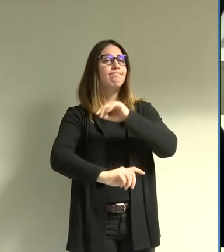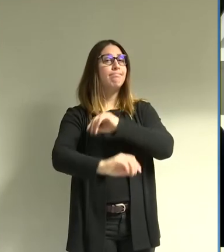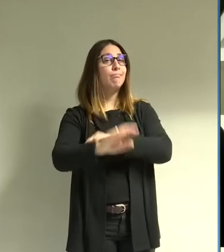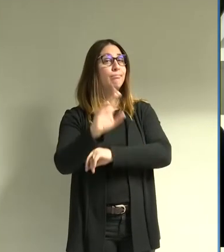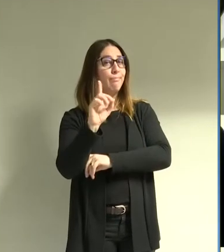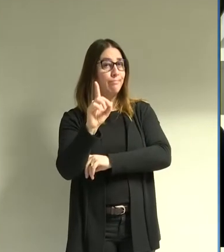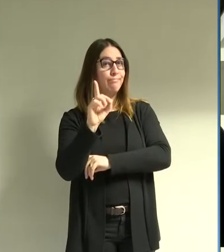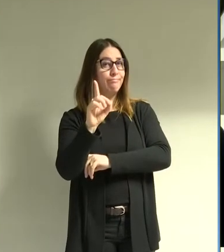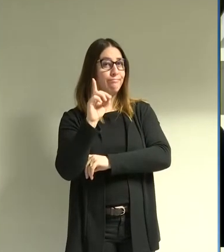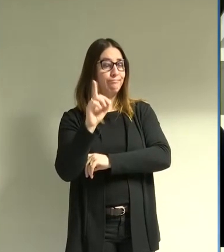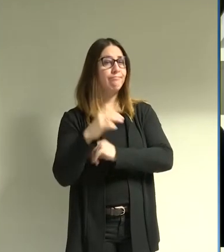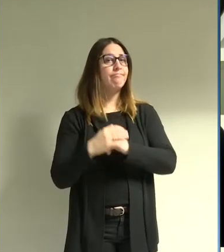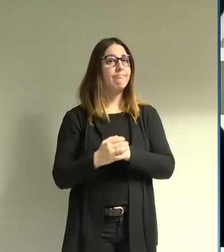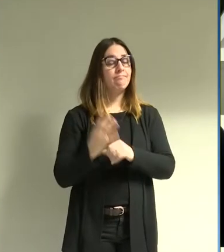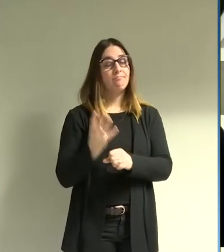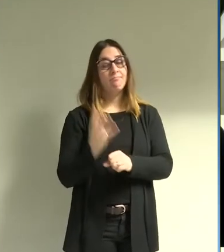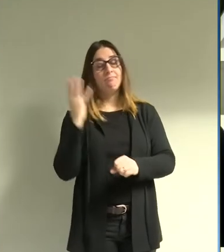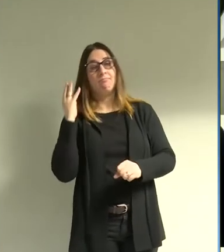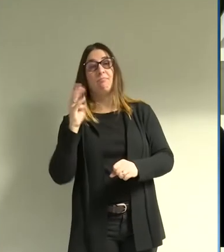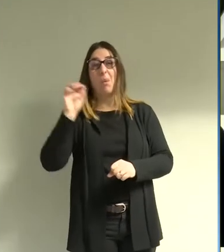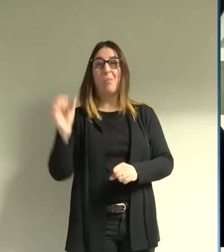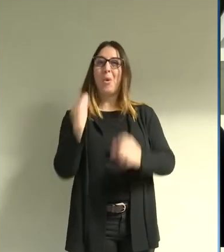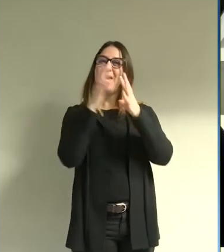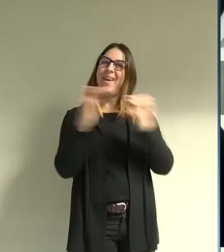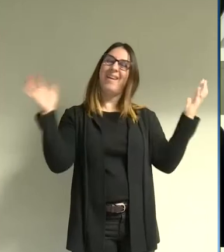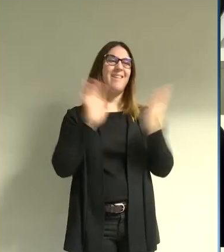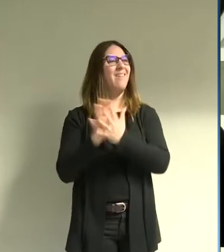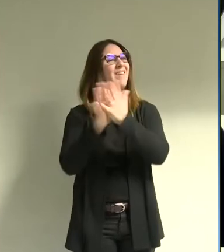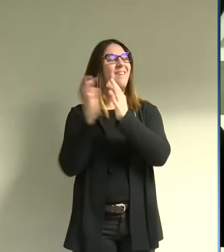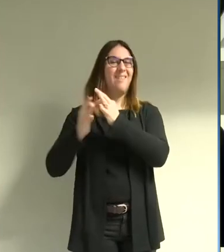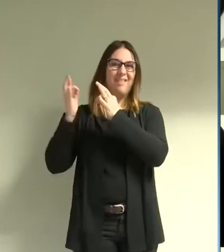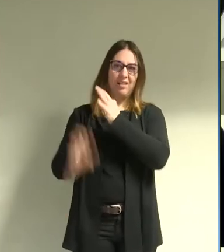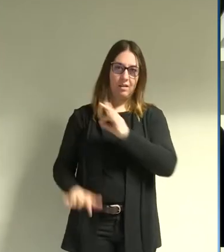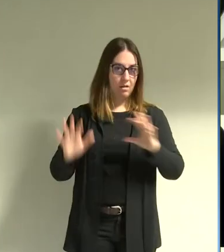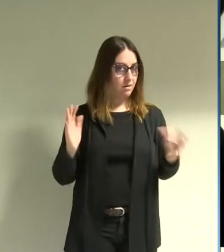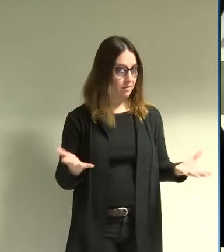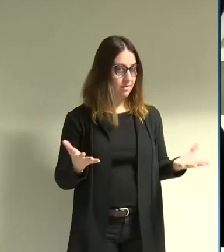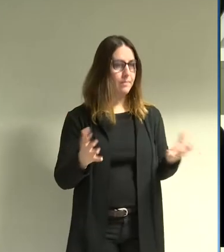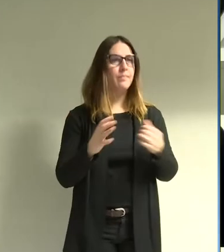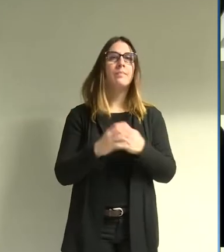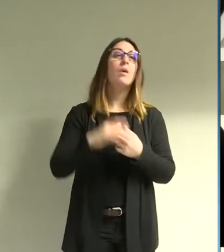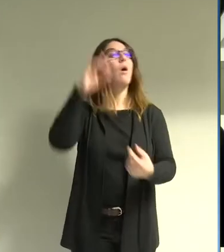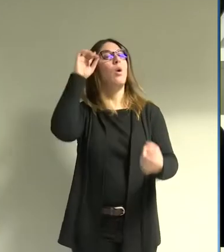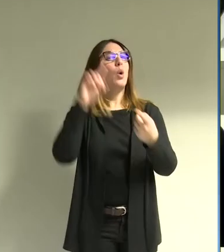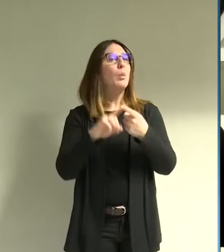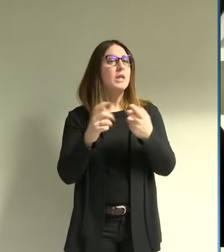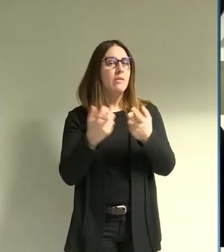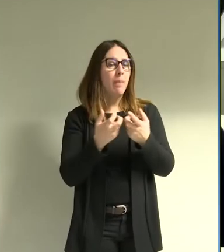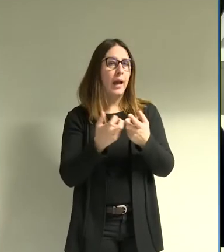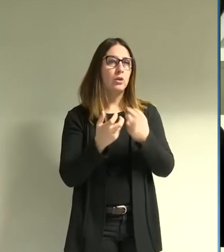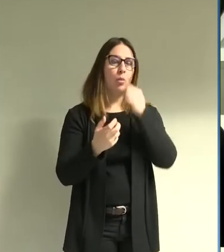il réellement ressorti il y a quatre ans de la première édition de ce forum si l'objectif c'est de mettre